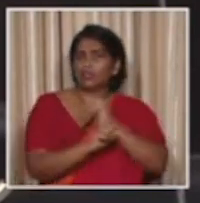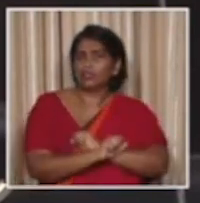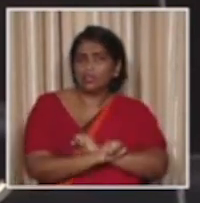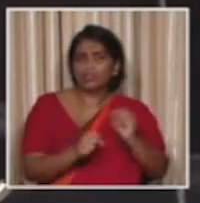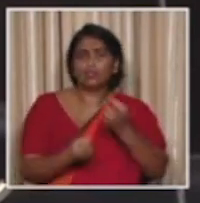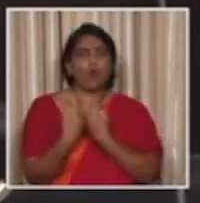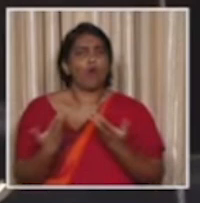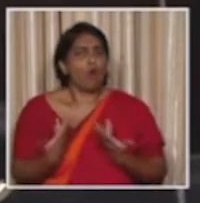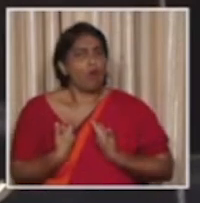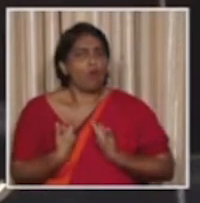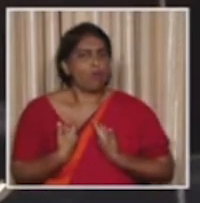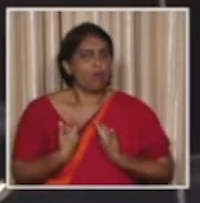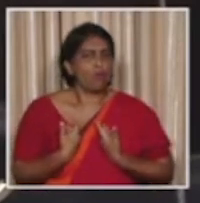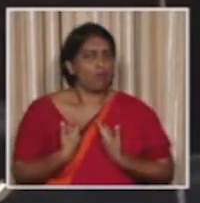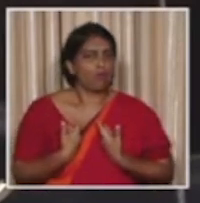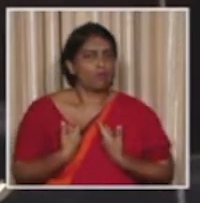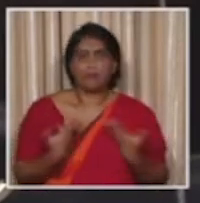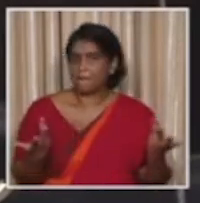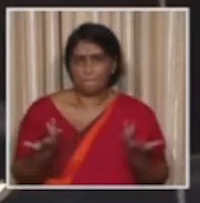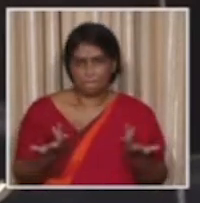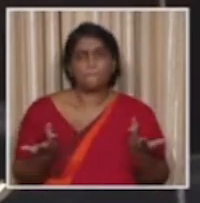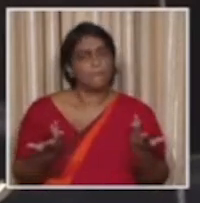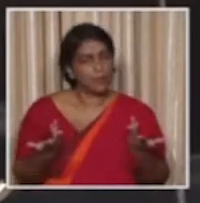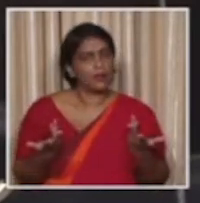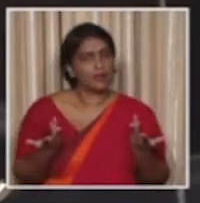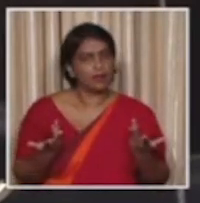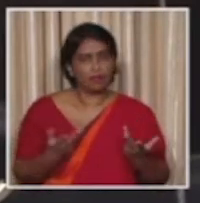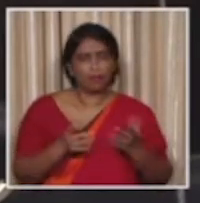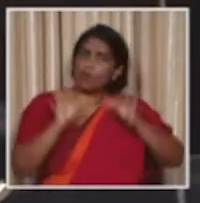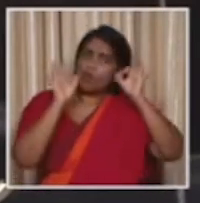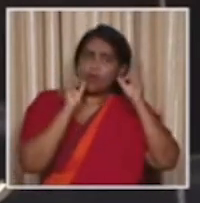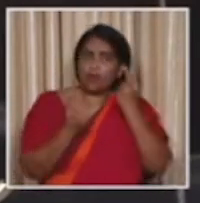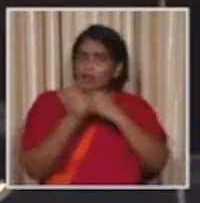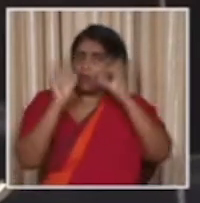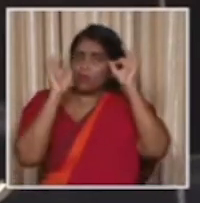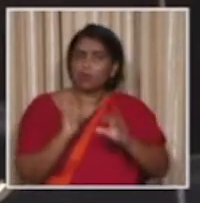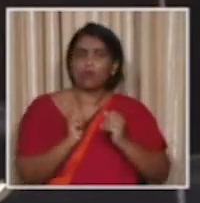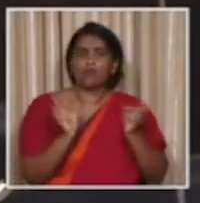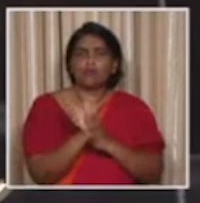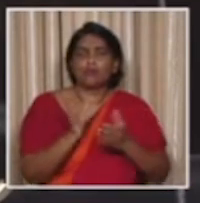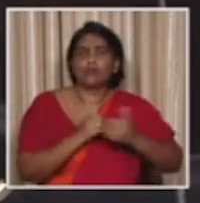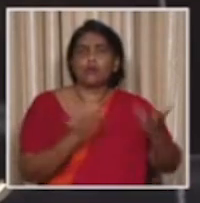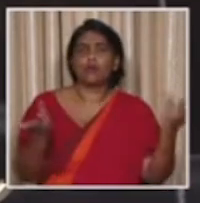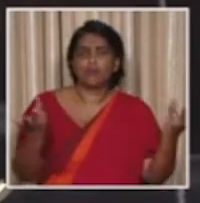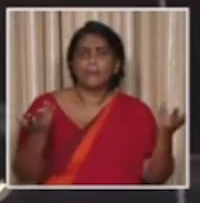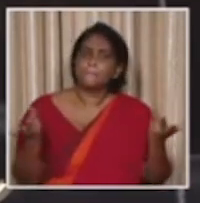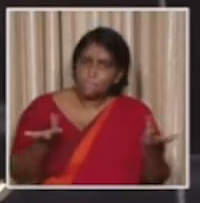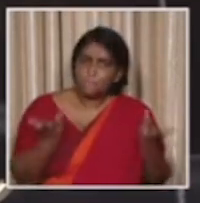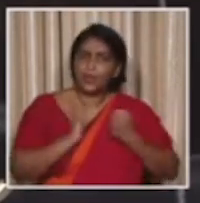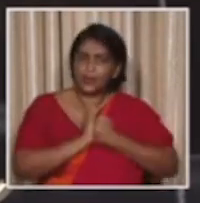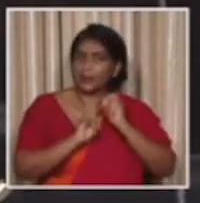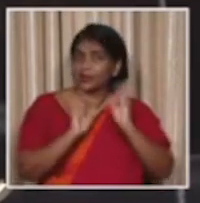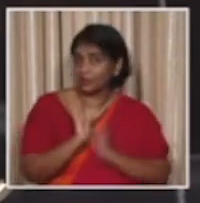කොහොමද විශ්ලේෂණයක් කරන්නේ? කරන්න බෑනේ. එහෙම නොකර කොහොමද සභාව පවත්වන්නේ? ඒක කරන්නත් බෑනේ ගරු